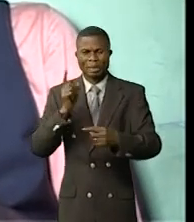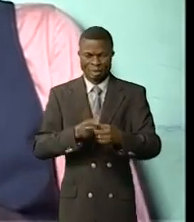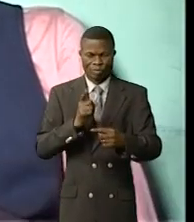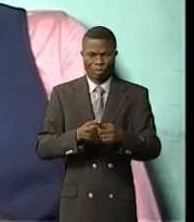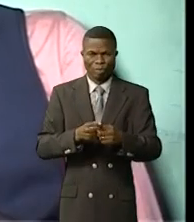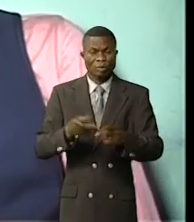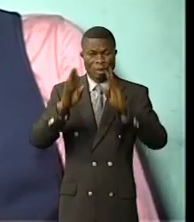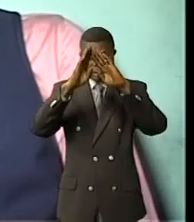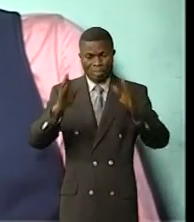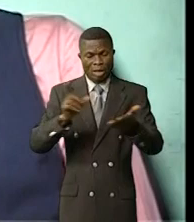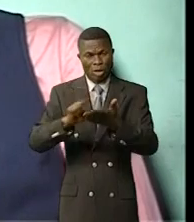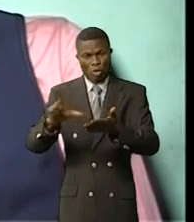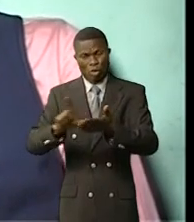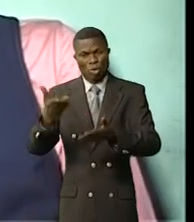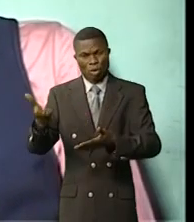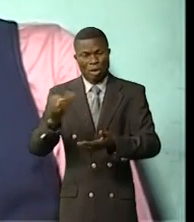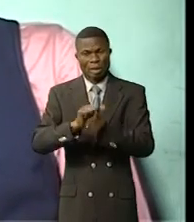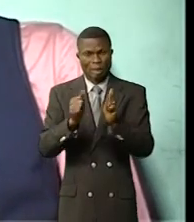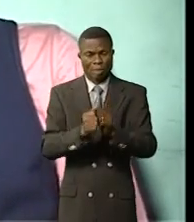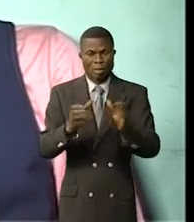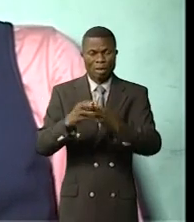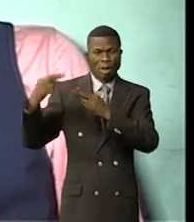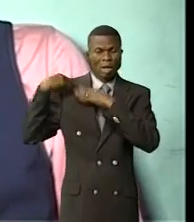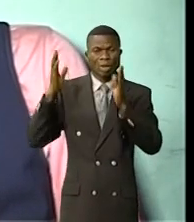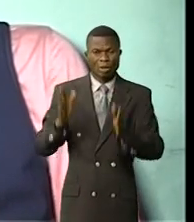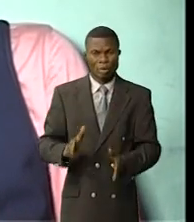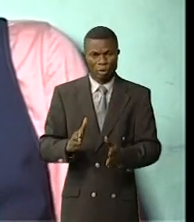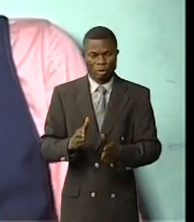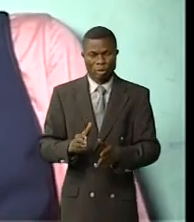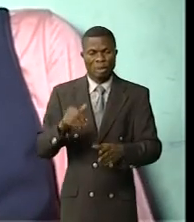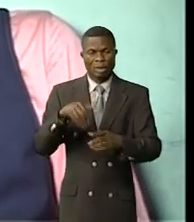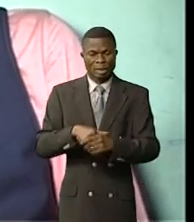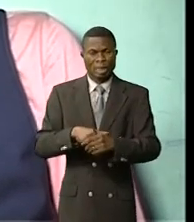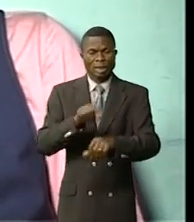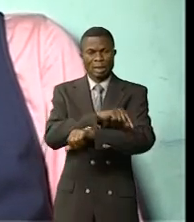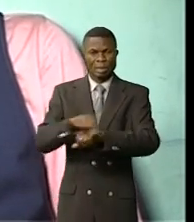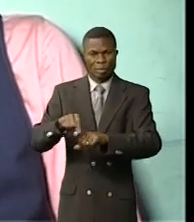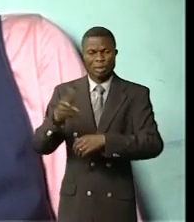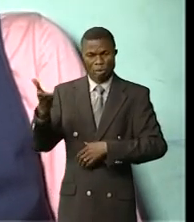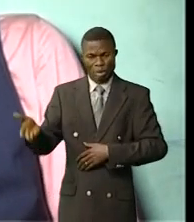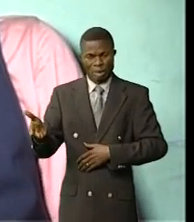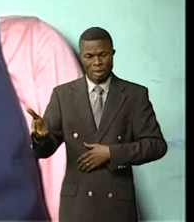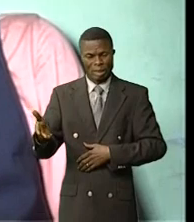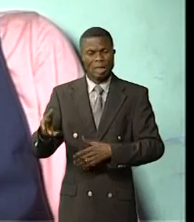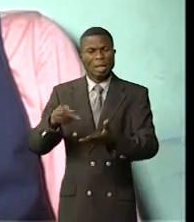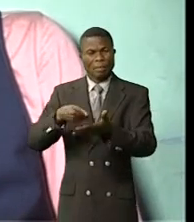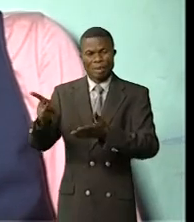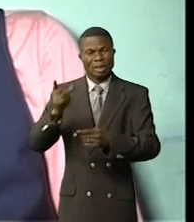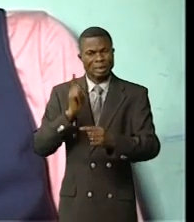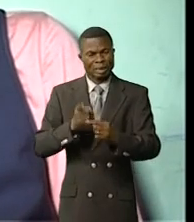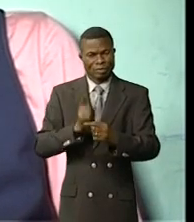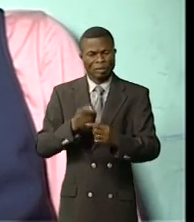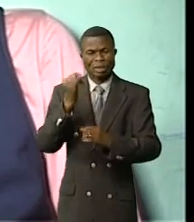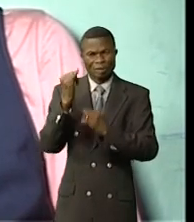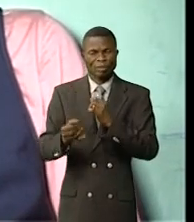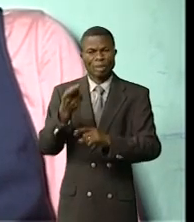où on loue. Et on avait aussi des problèmes avec nos agents qui est mieux placé dans nos terrasses. Donc ça nous a